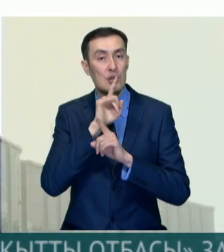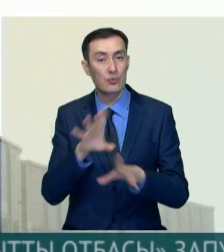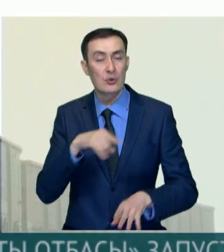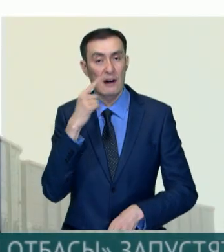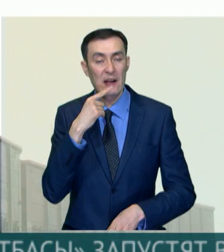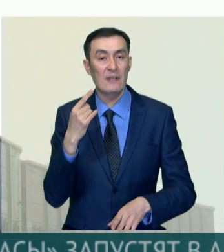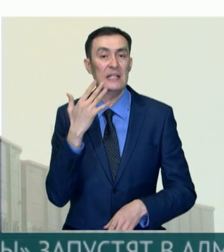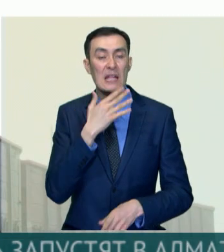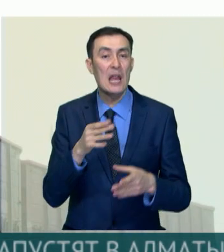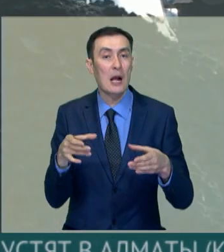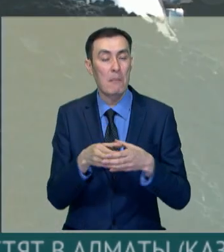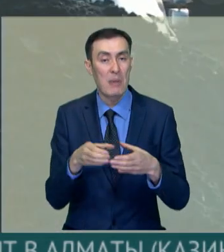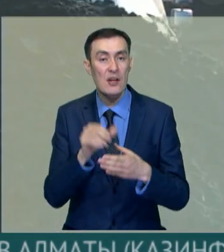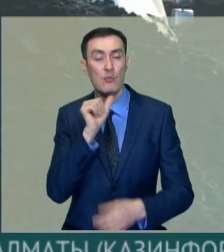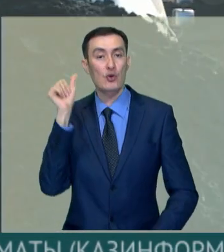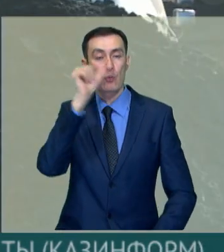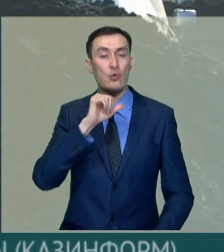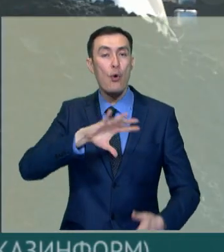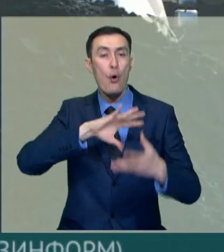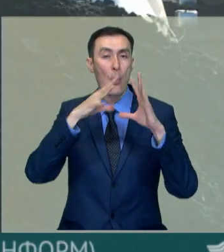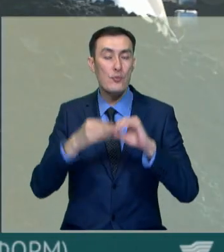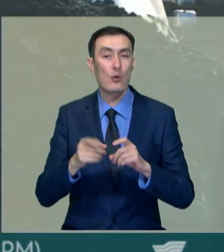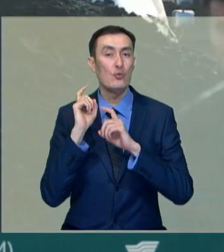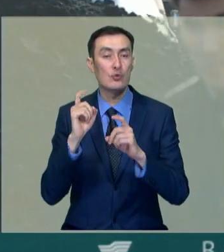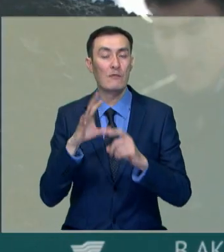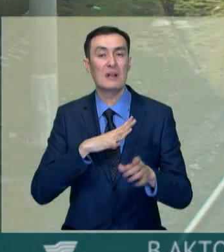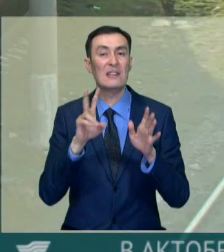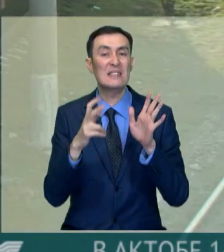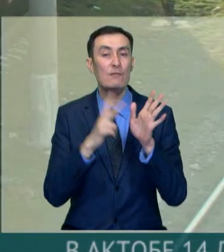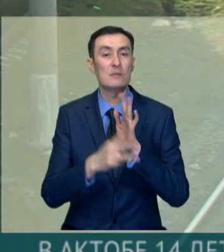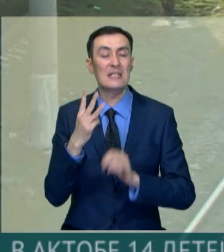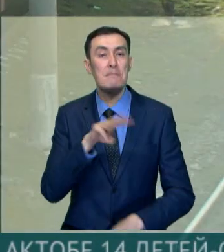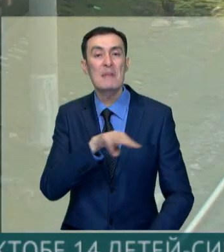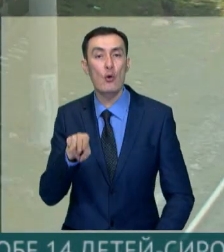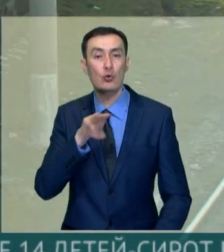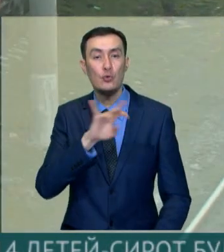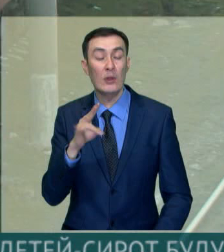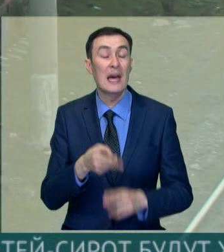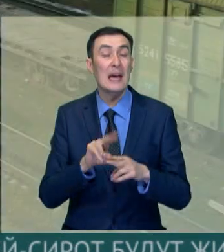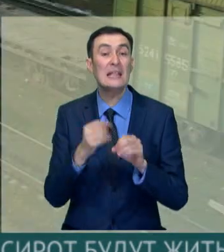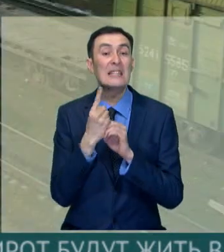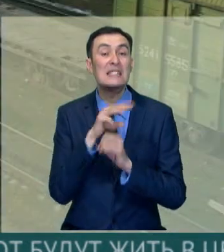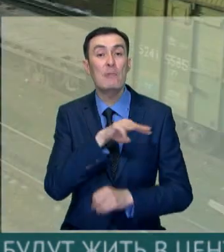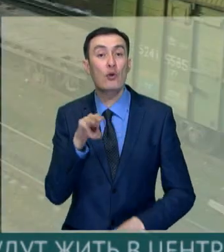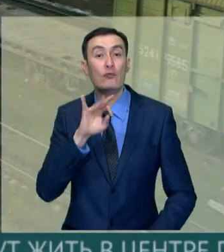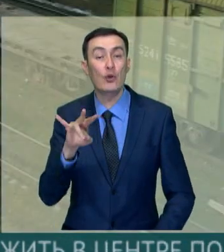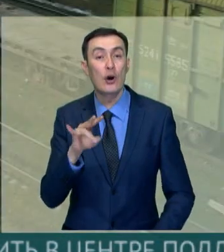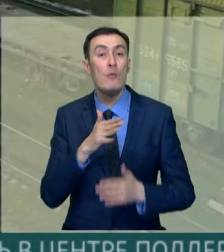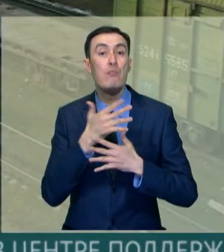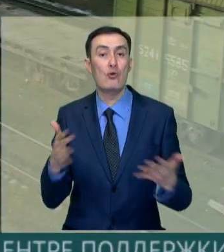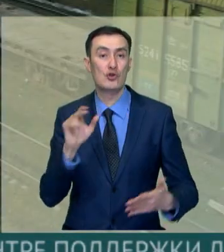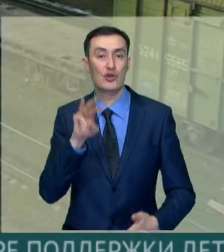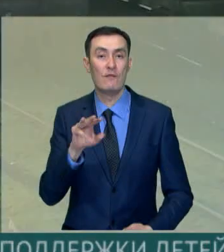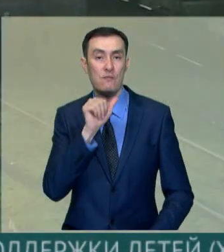отметили в нацкомпании. В прошлом году объемы грузов составили 283 миллионов тонн. Это на 11 миллионов тонн больше, чем годом ранее.